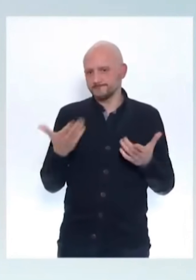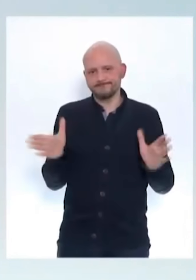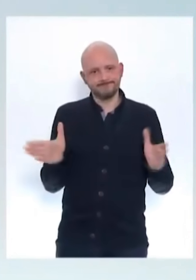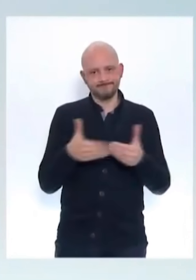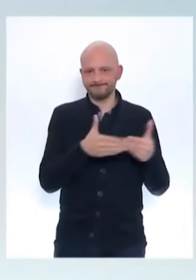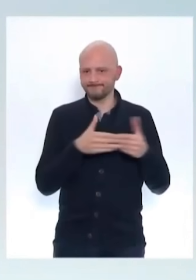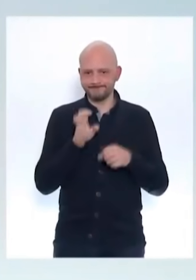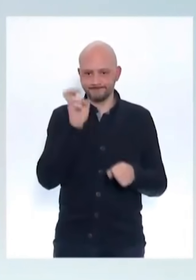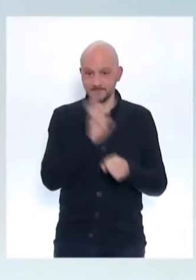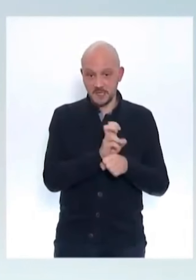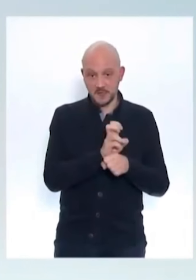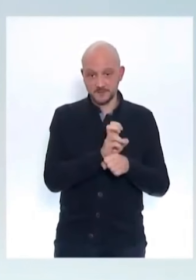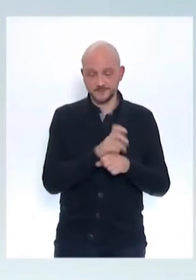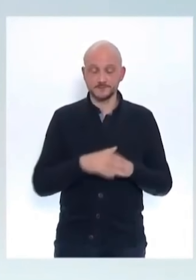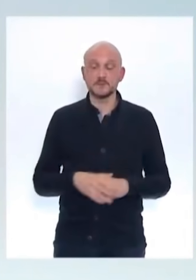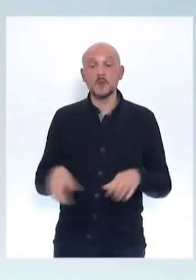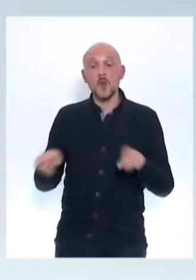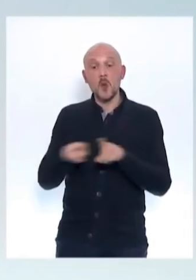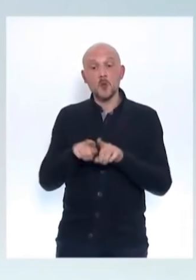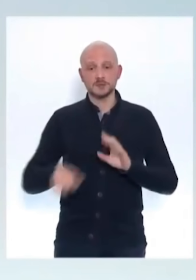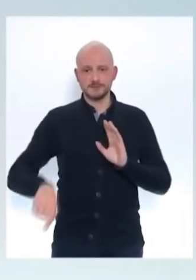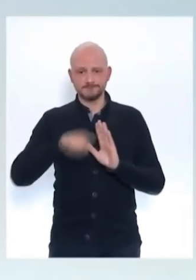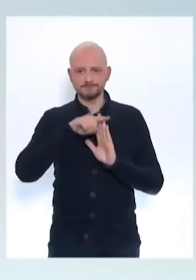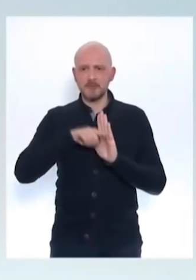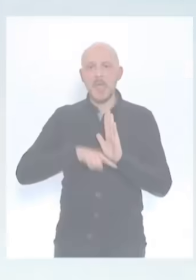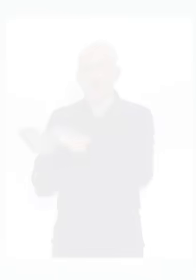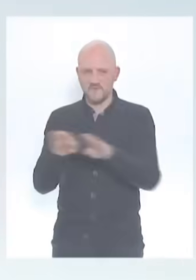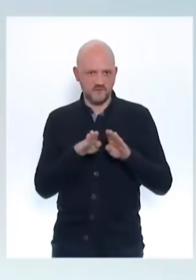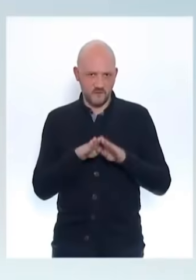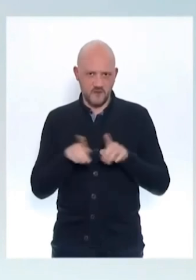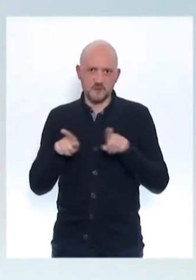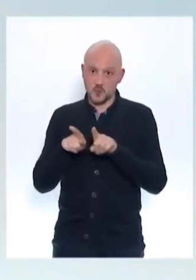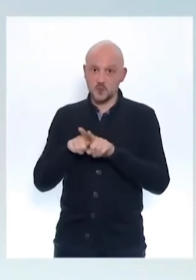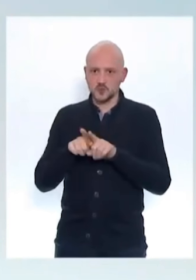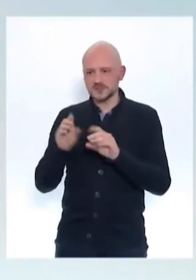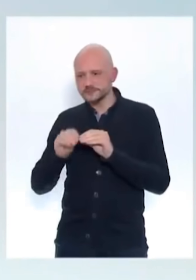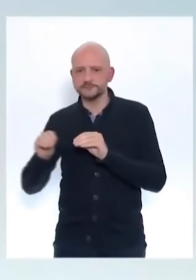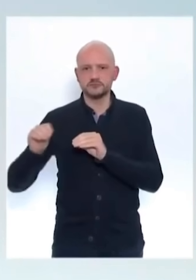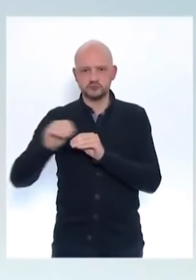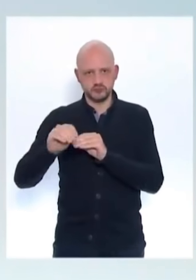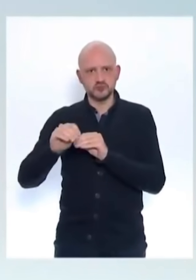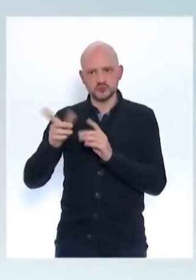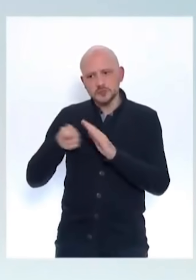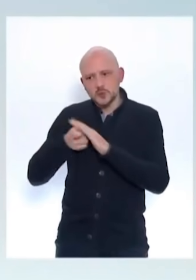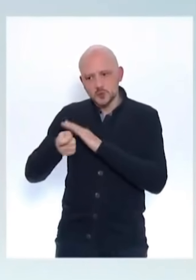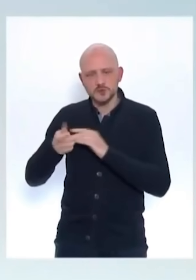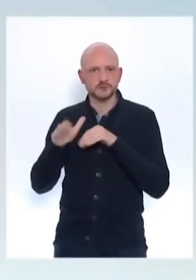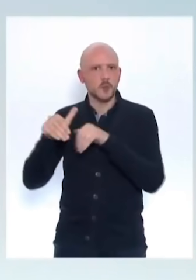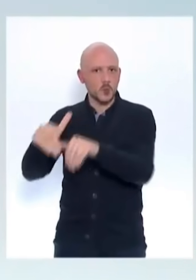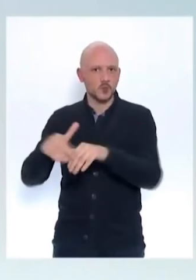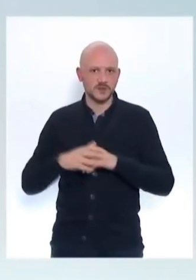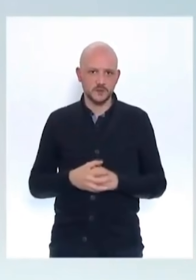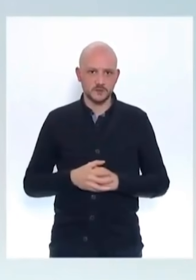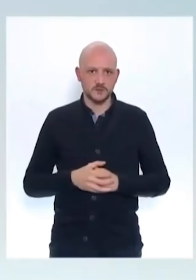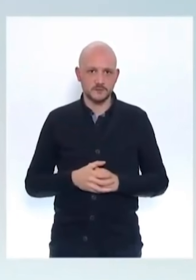lieux de culte ne seront pas revus à la hausse deuxième décision comme prévu nous